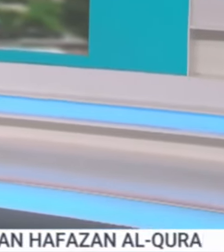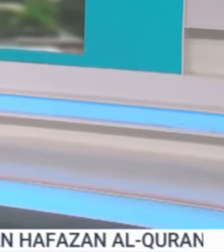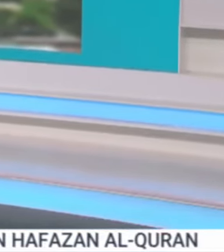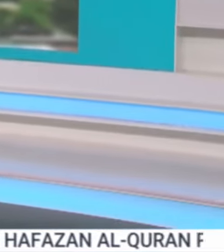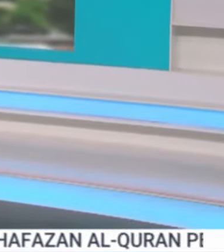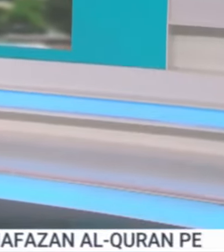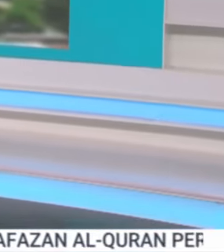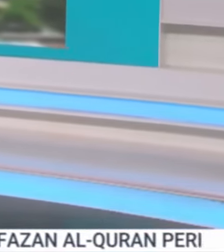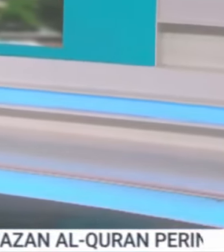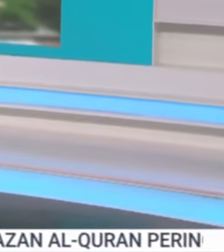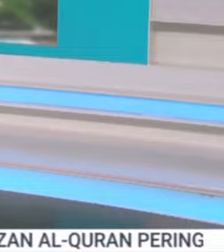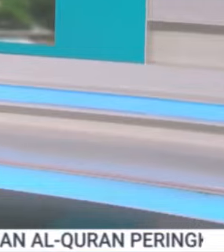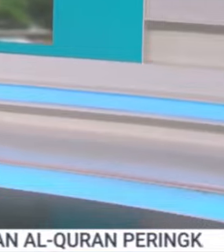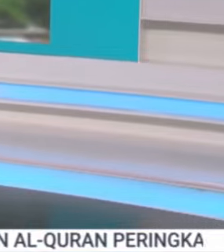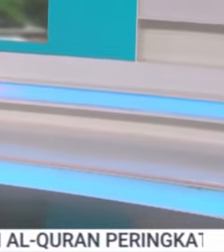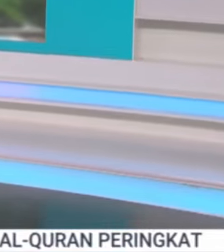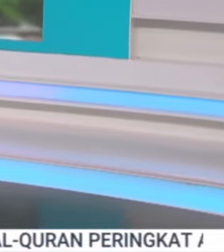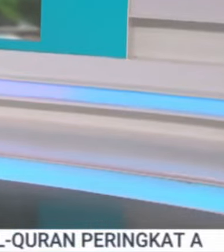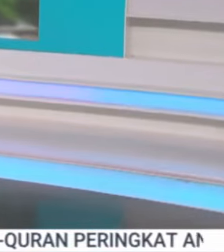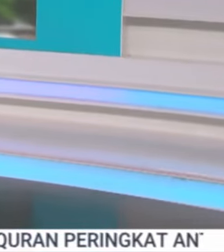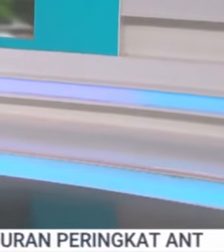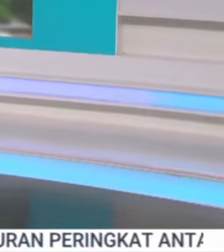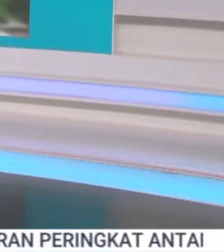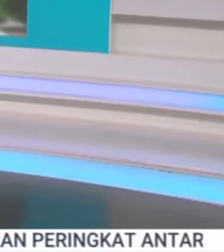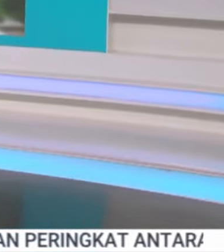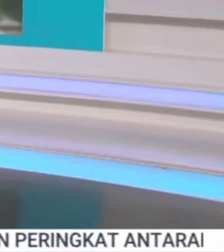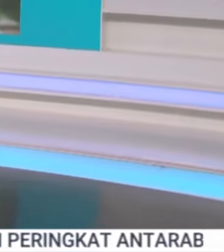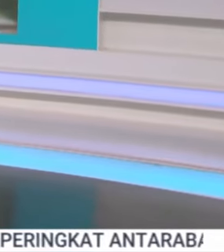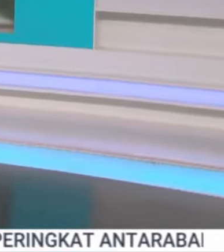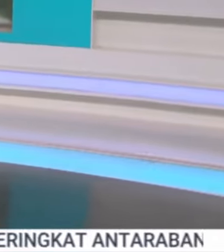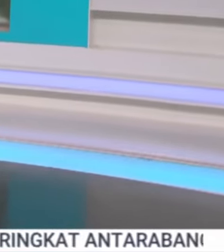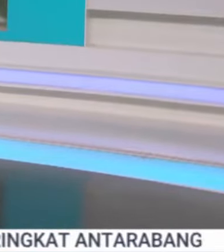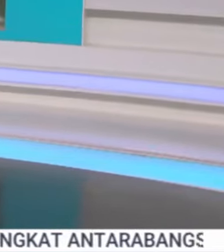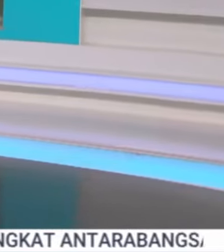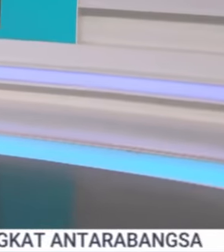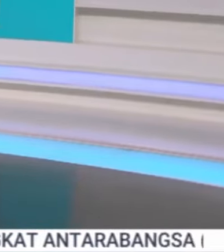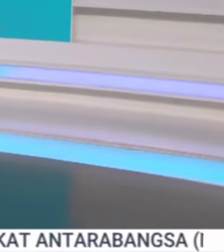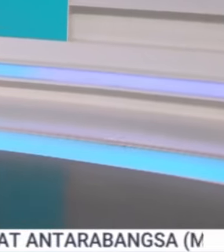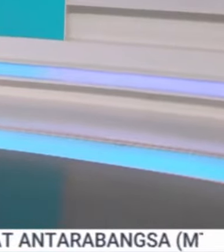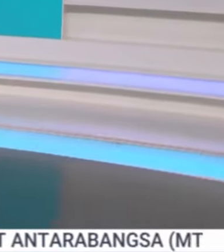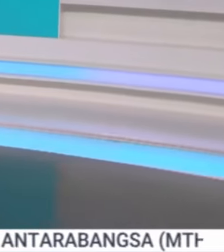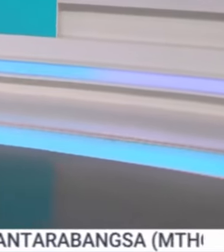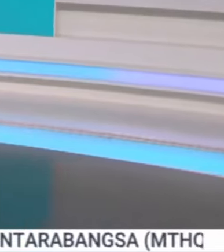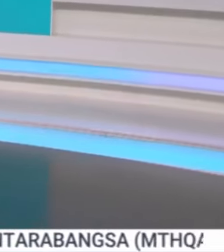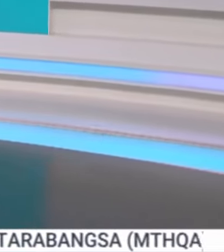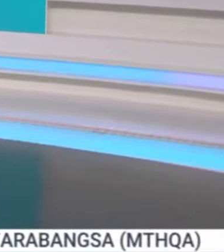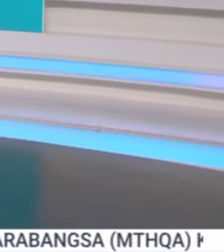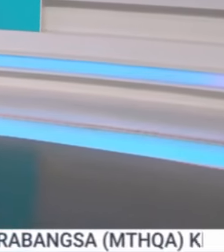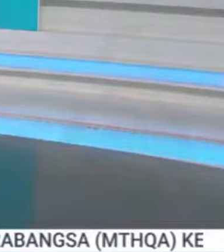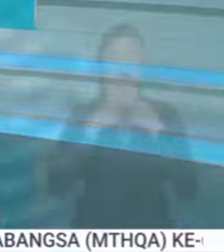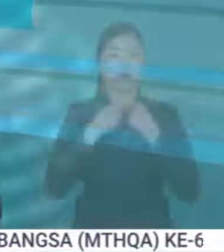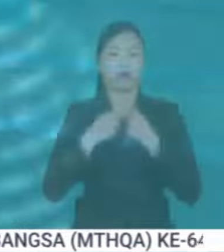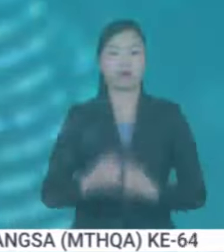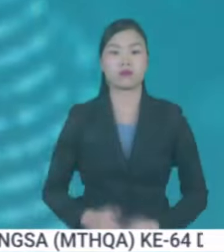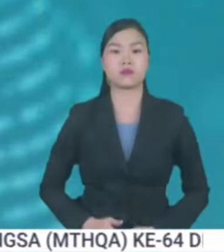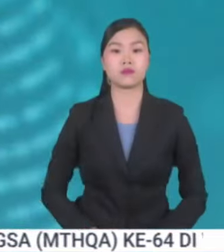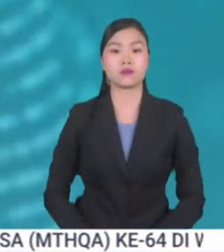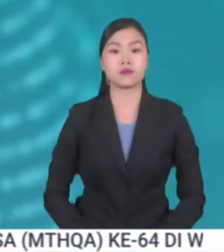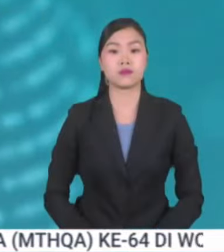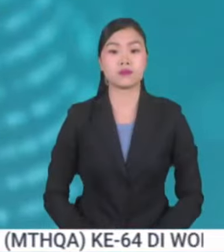merdeka. Saya Siti Zaida Osman, Assalamualaikum. Terima kasih Siti Zaida langsung dari Kedah.